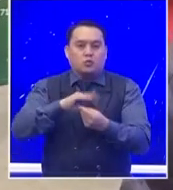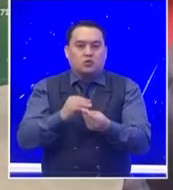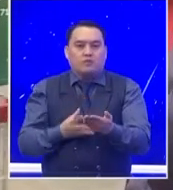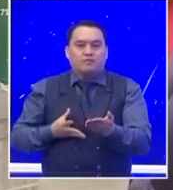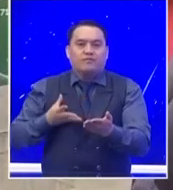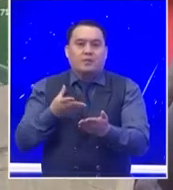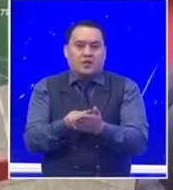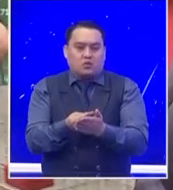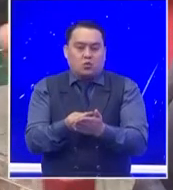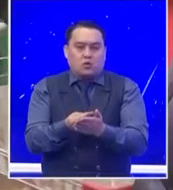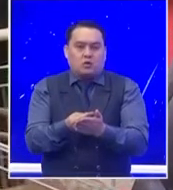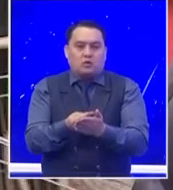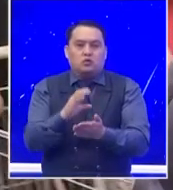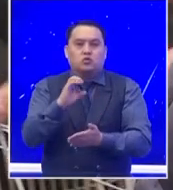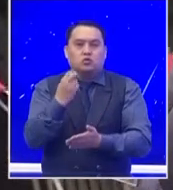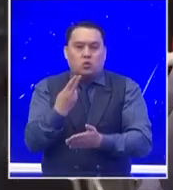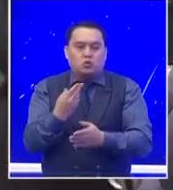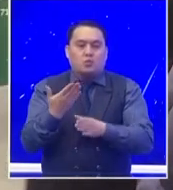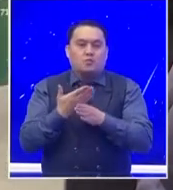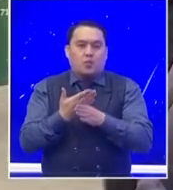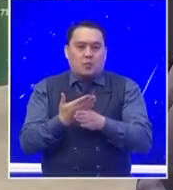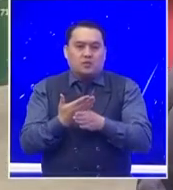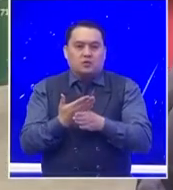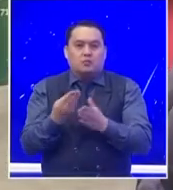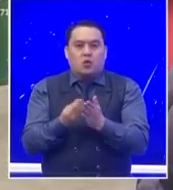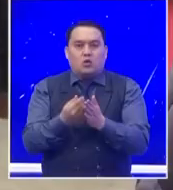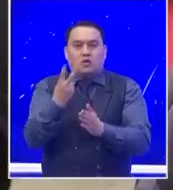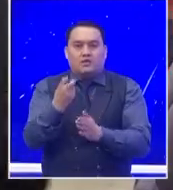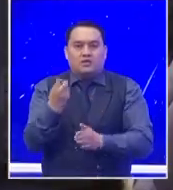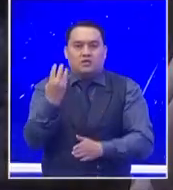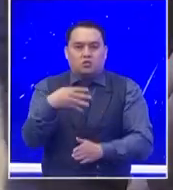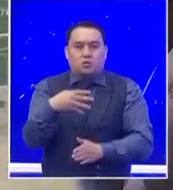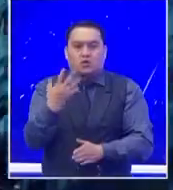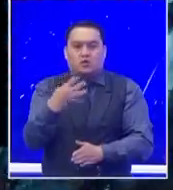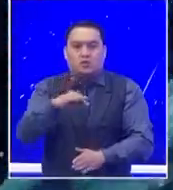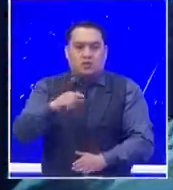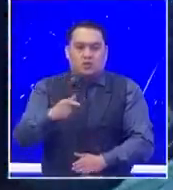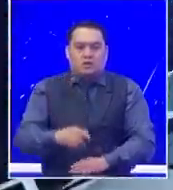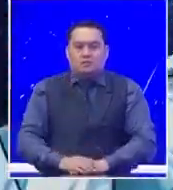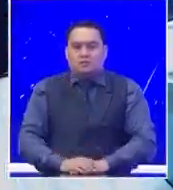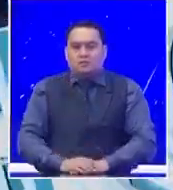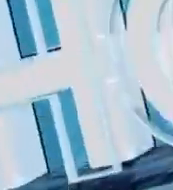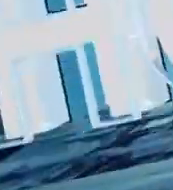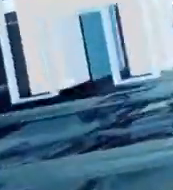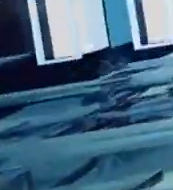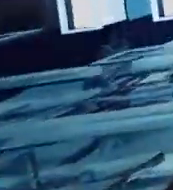на выплату гарантированного социального пакета предусмотрено из бюджета 243 миллиона.